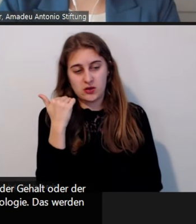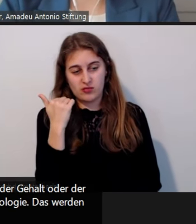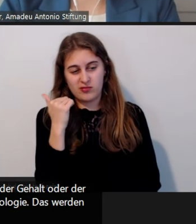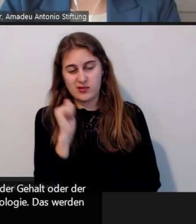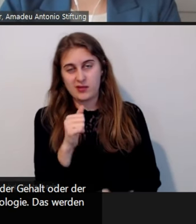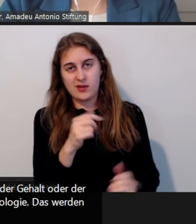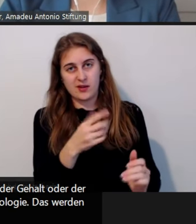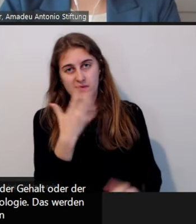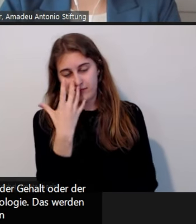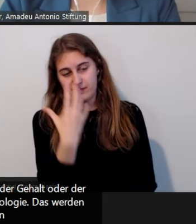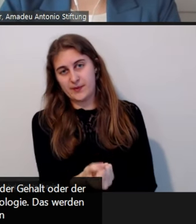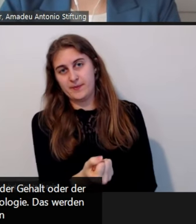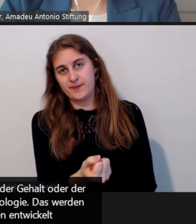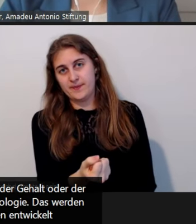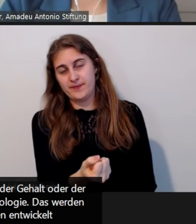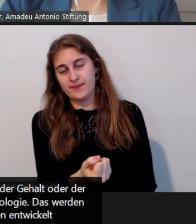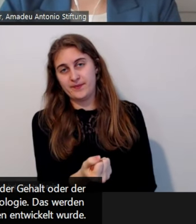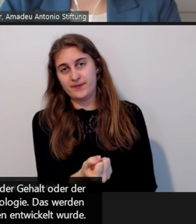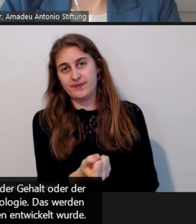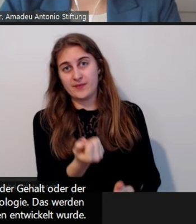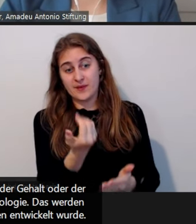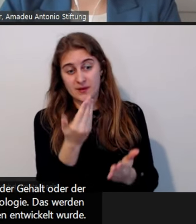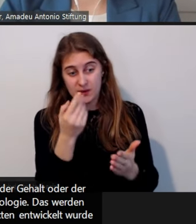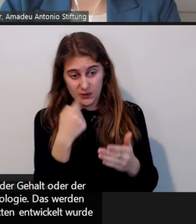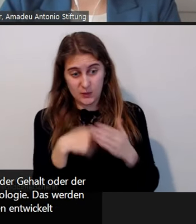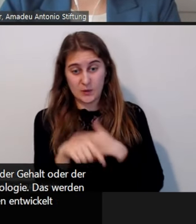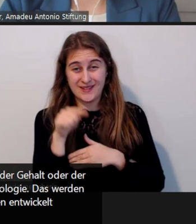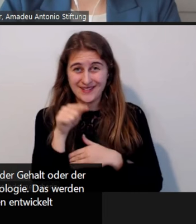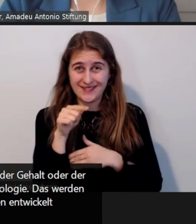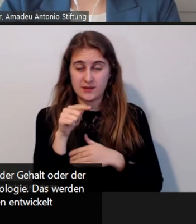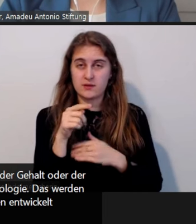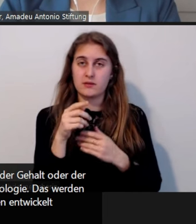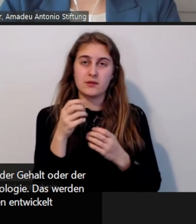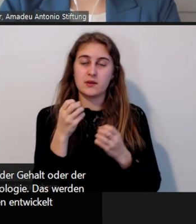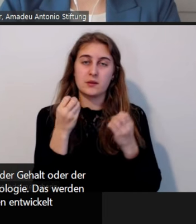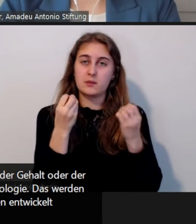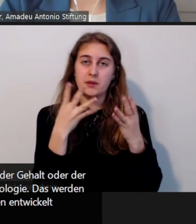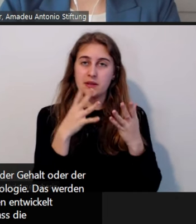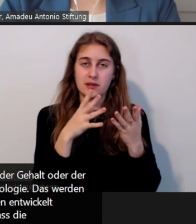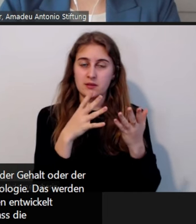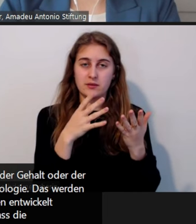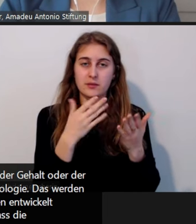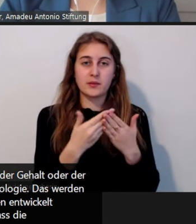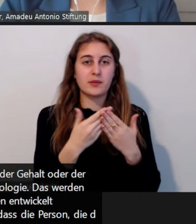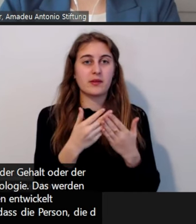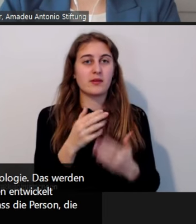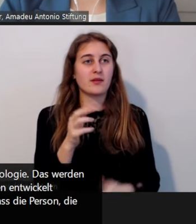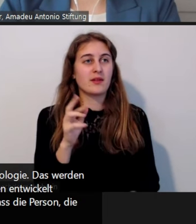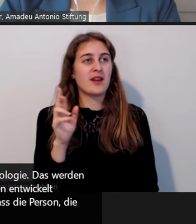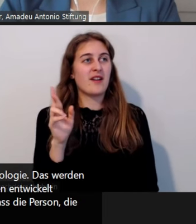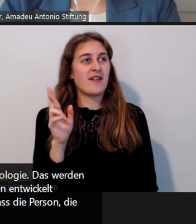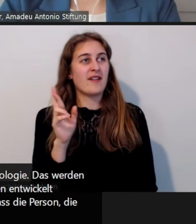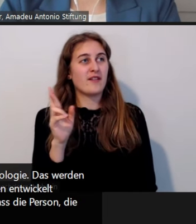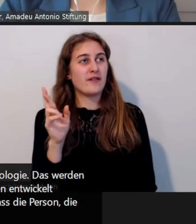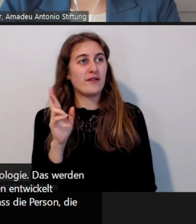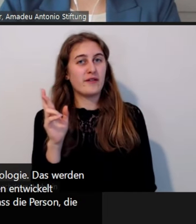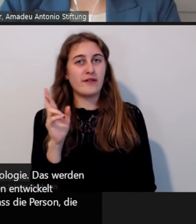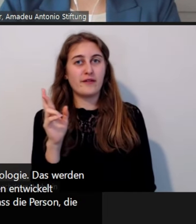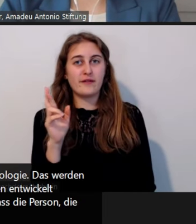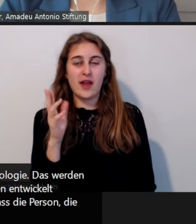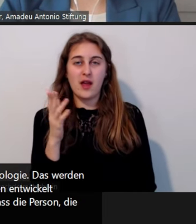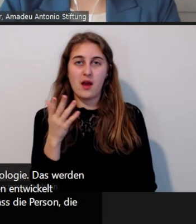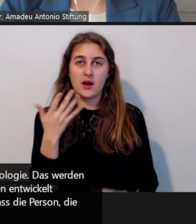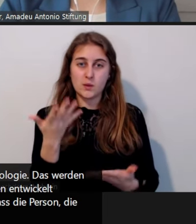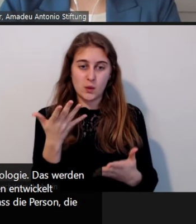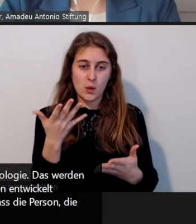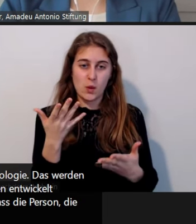Kontexten entwickelt wurden sozusagen, das heißt ja nicht unbedingt, dass die Person, die das verwendet, auch rechtsextrem ist,